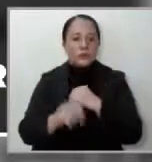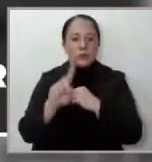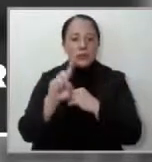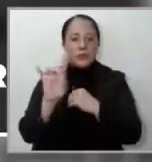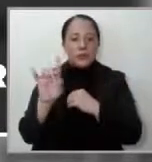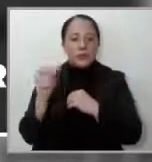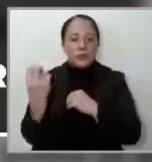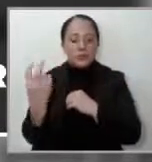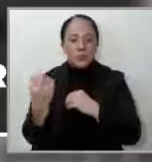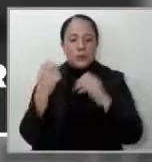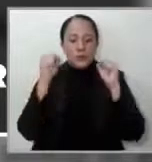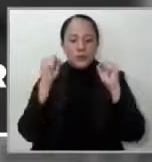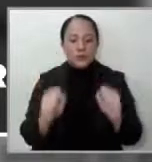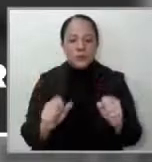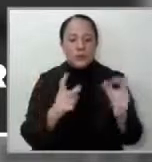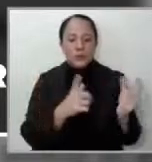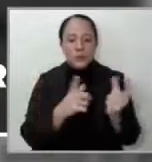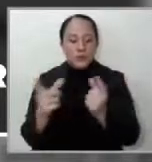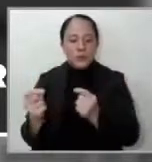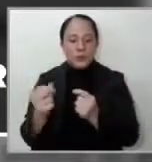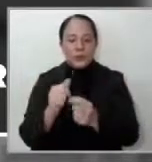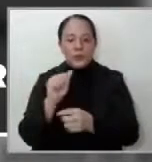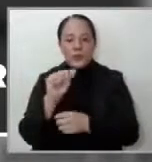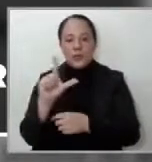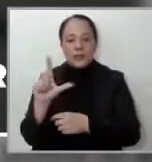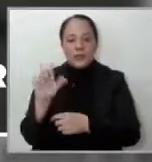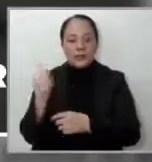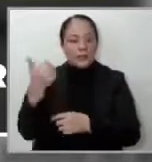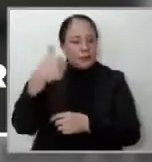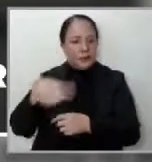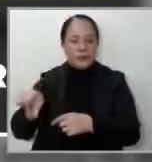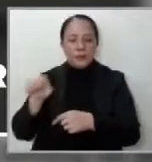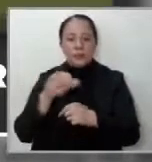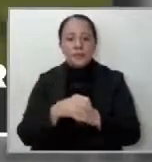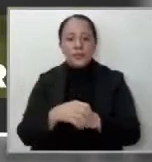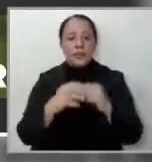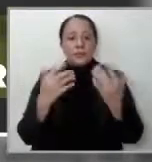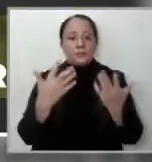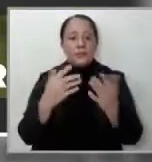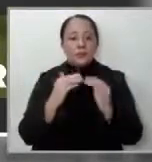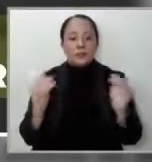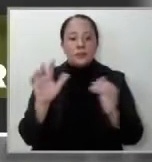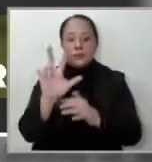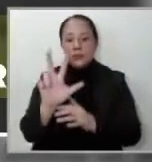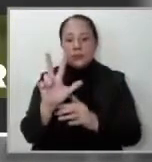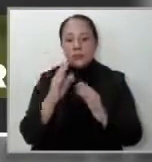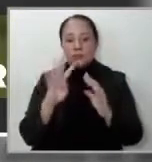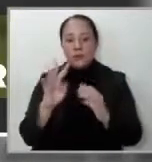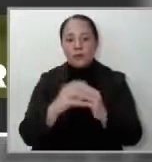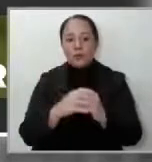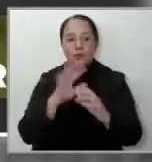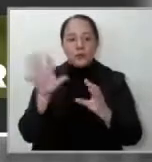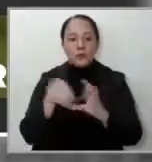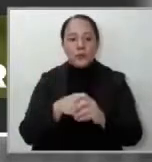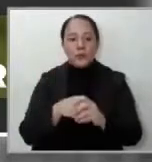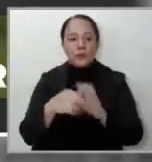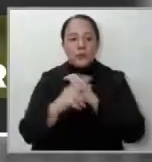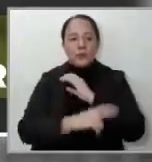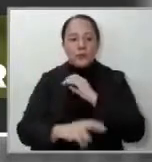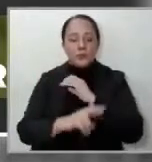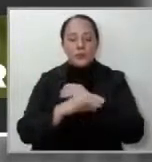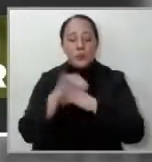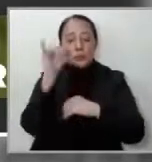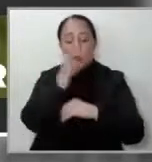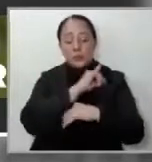maaari na rin ipatupad ang ALS anumang oras. Habang para sa Phase 3 and 4, nasakop ang nalalabing bahagi ng